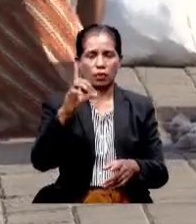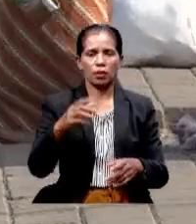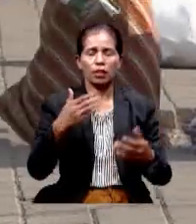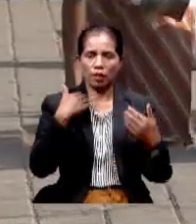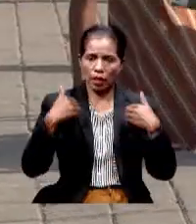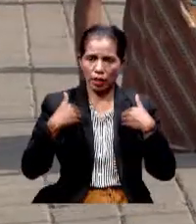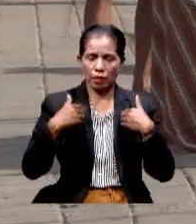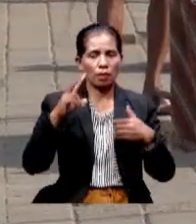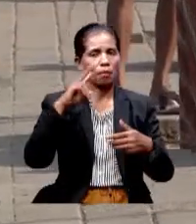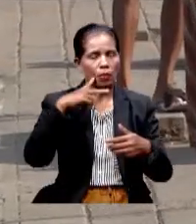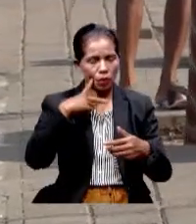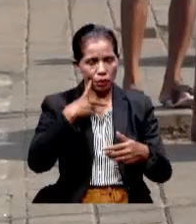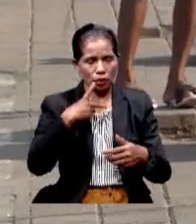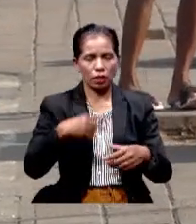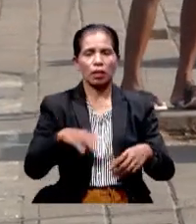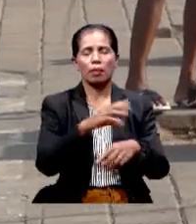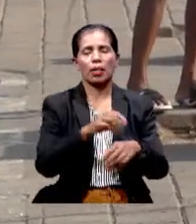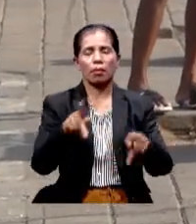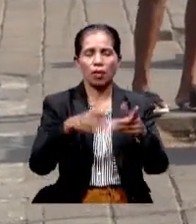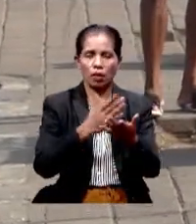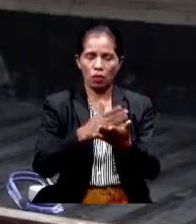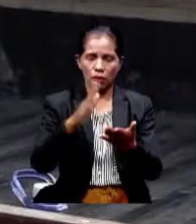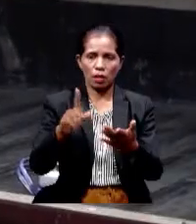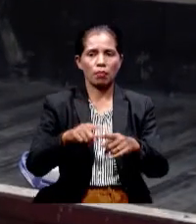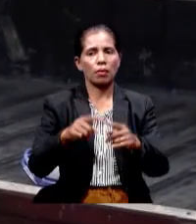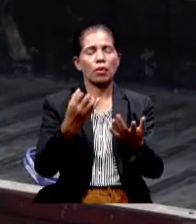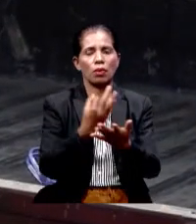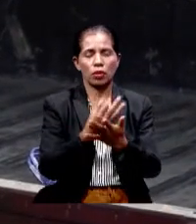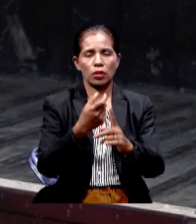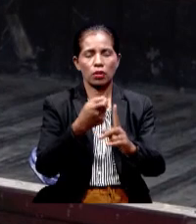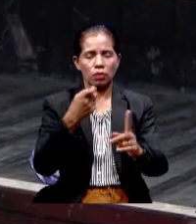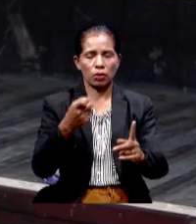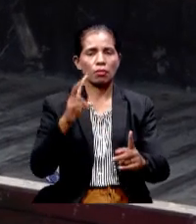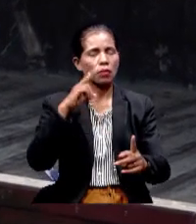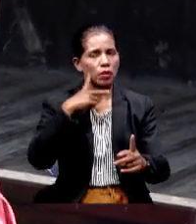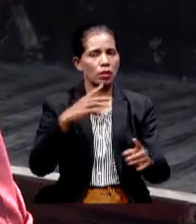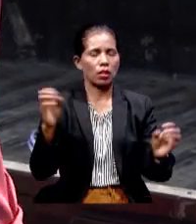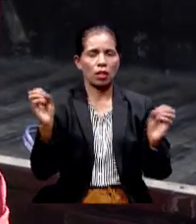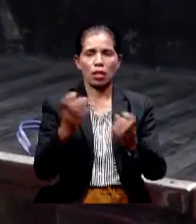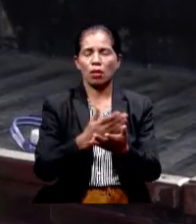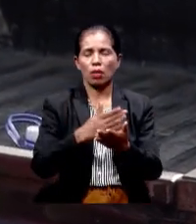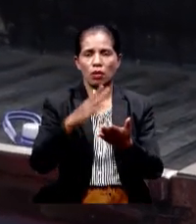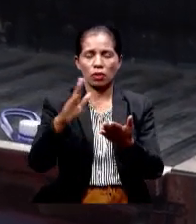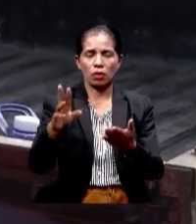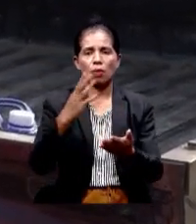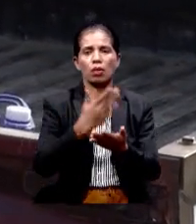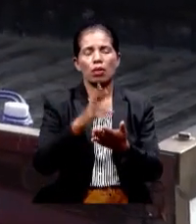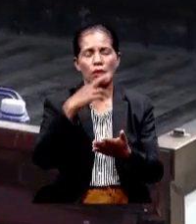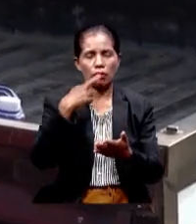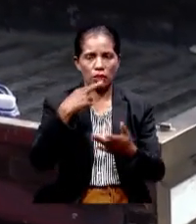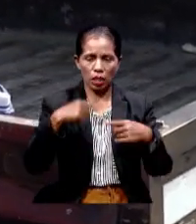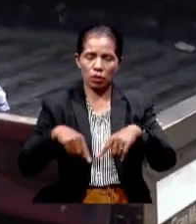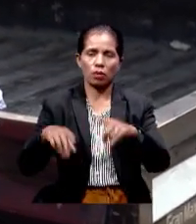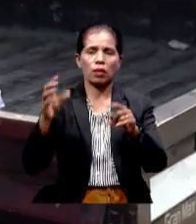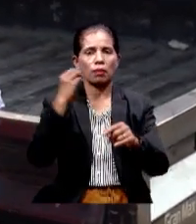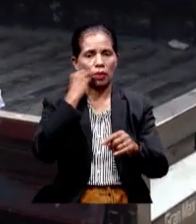mak modo iya nia ai leba ne fuling. Mai be osang husi modo fuling ne, la tona fating atau susa fos hori lori fila